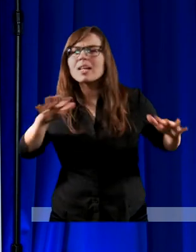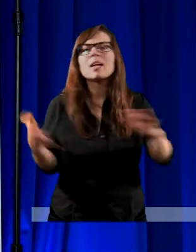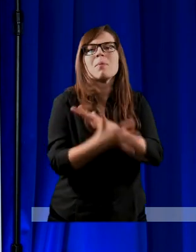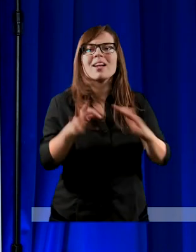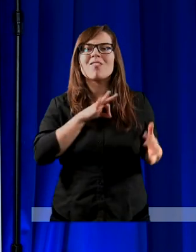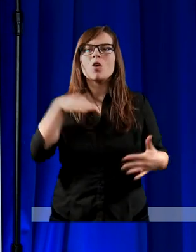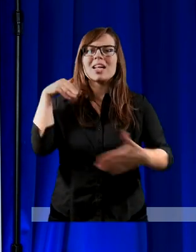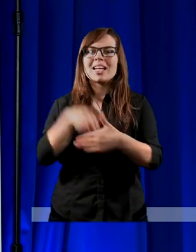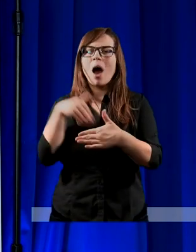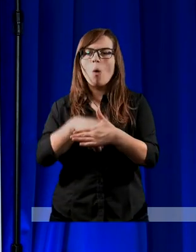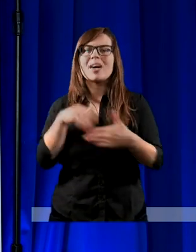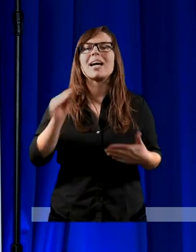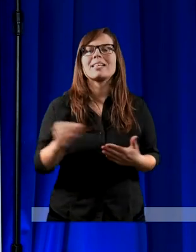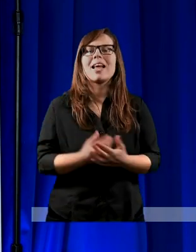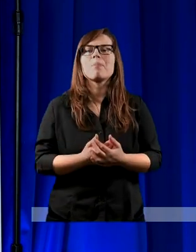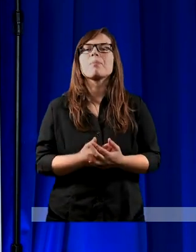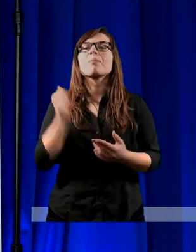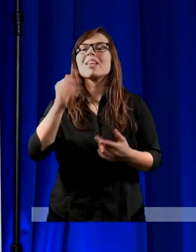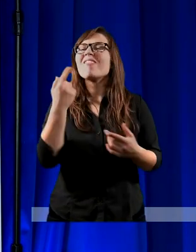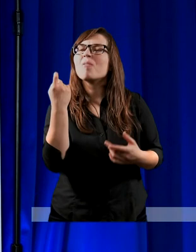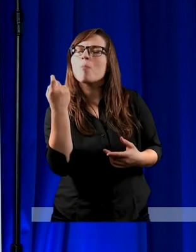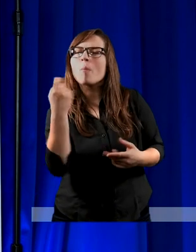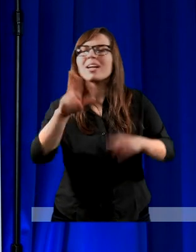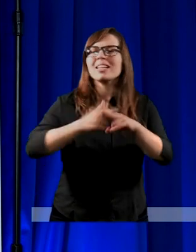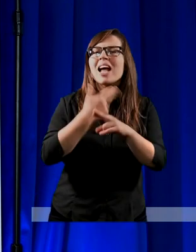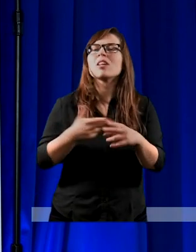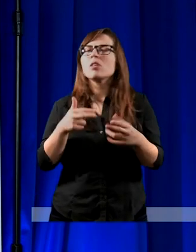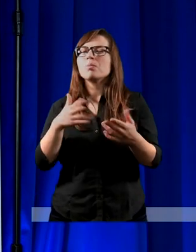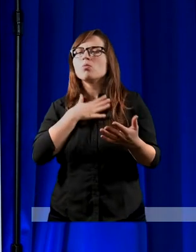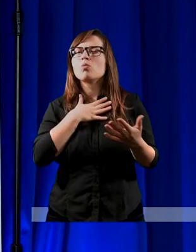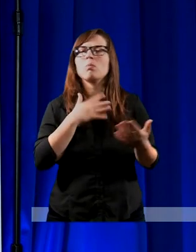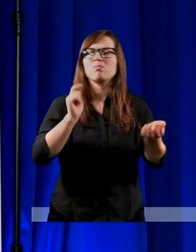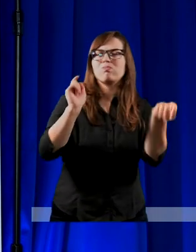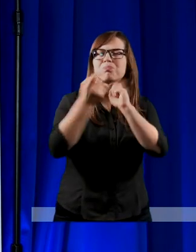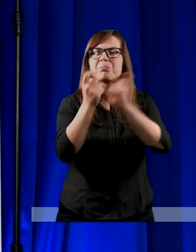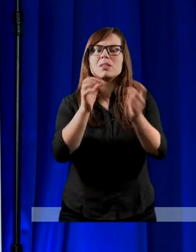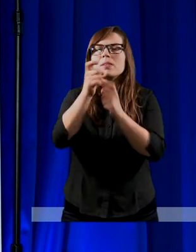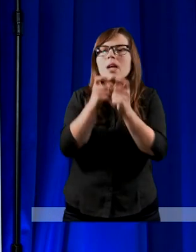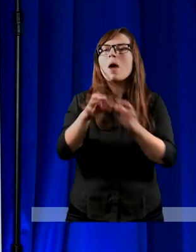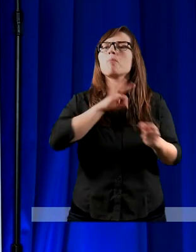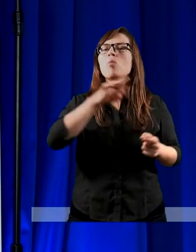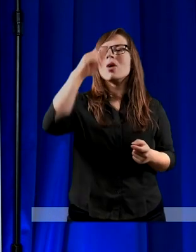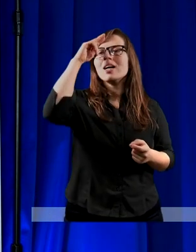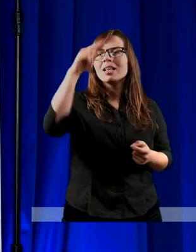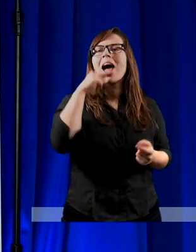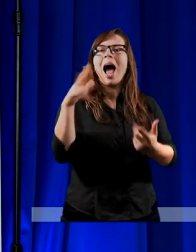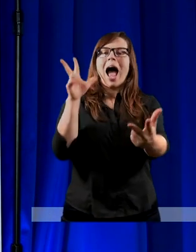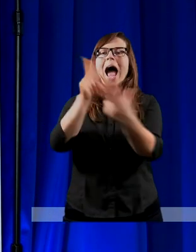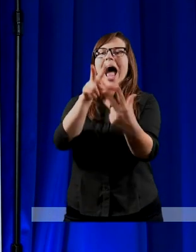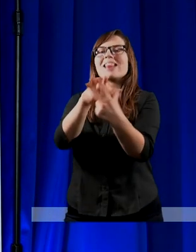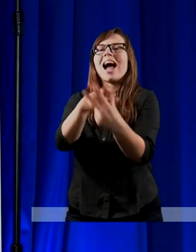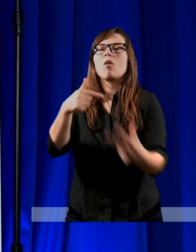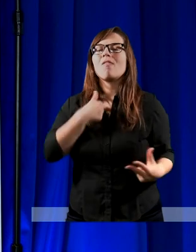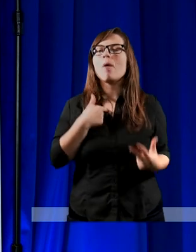zmienić swoje zachowanie. I w momencie, kiedy dochodziło do jakiejś sprzeczki, mój tata atakował